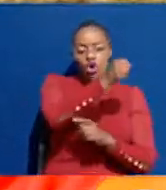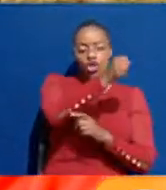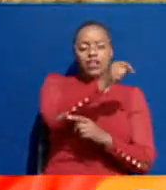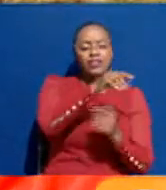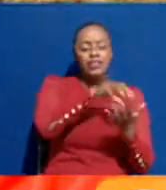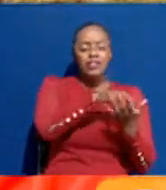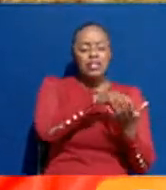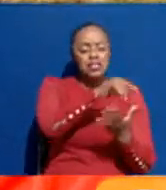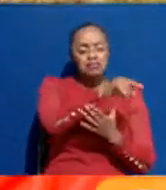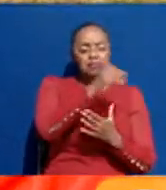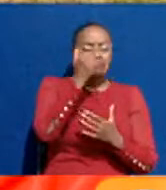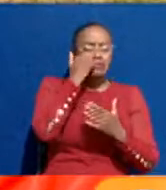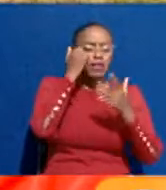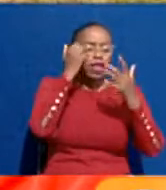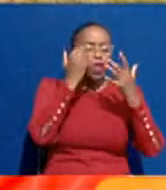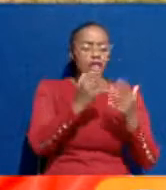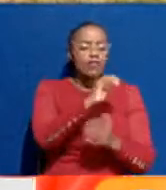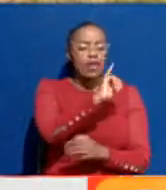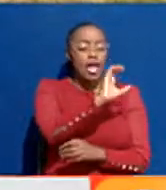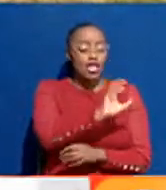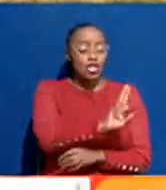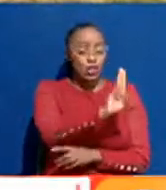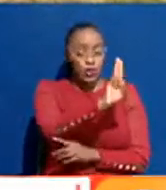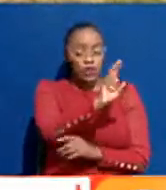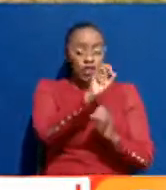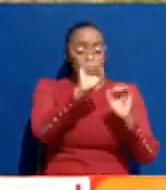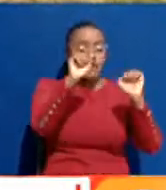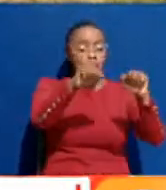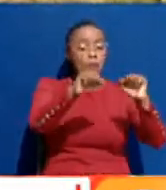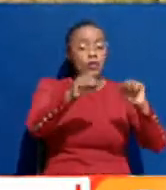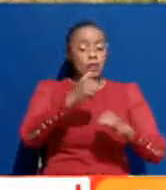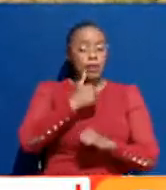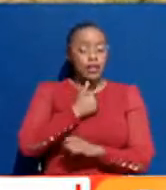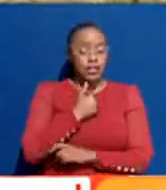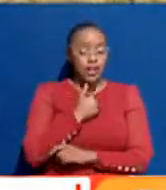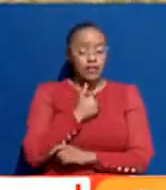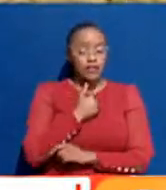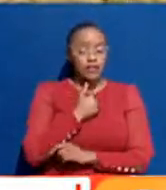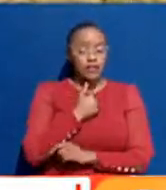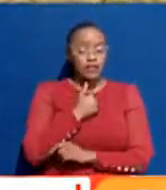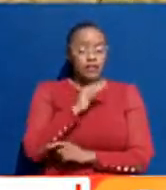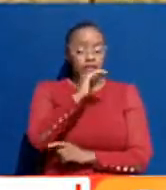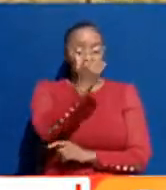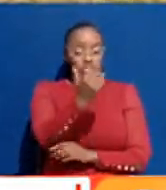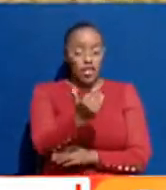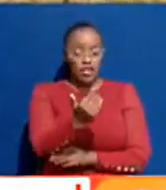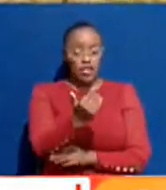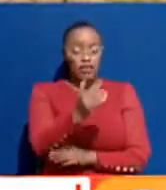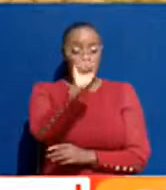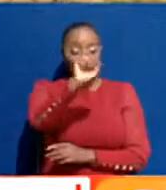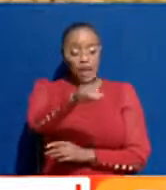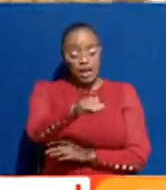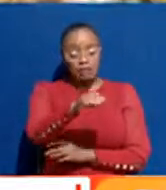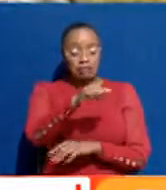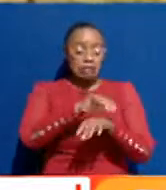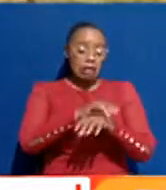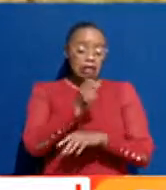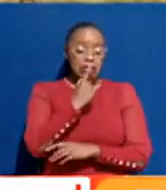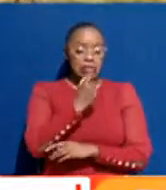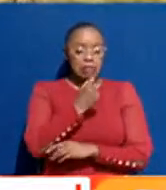state. So if at all there is a possibility that the child has a pata